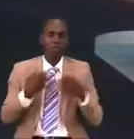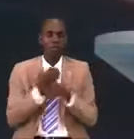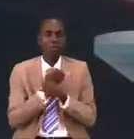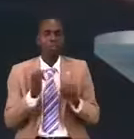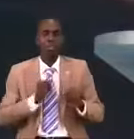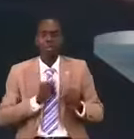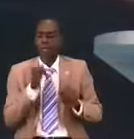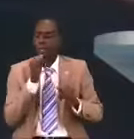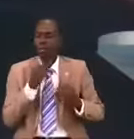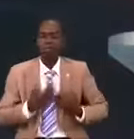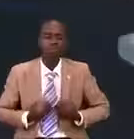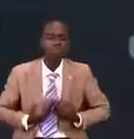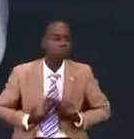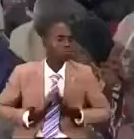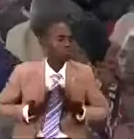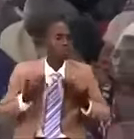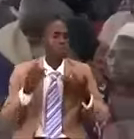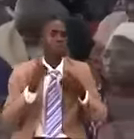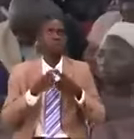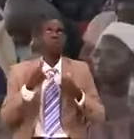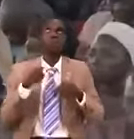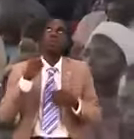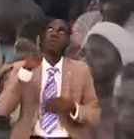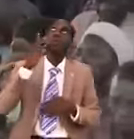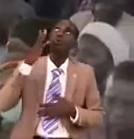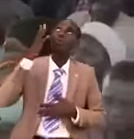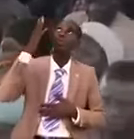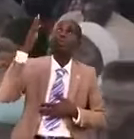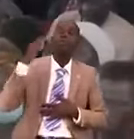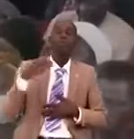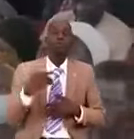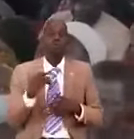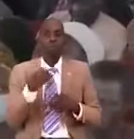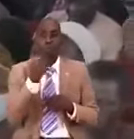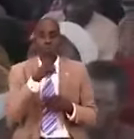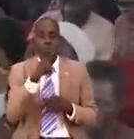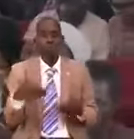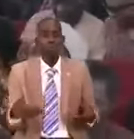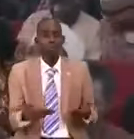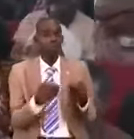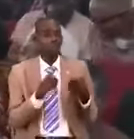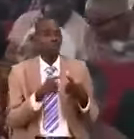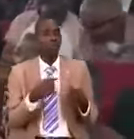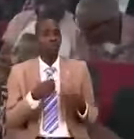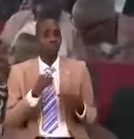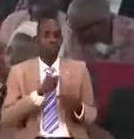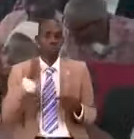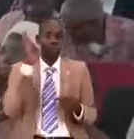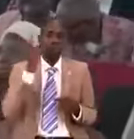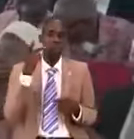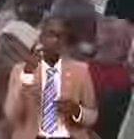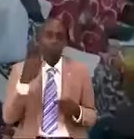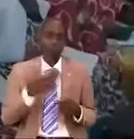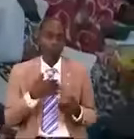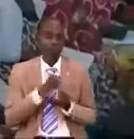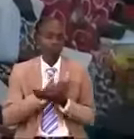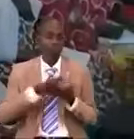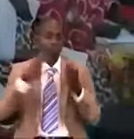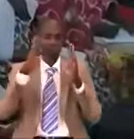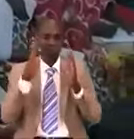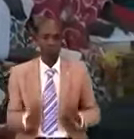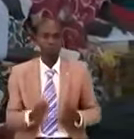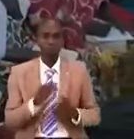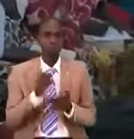m'as présenté je verrai mon sanctification que tu m'as présenté et il a purifié ma vie et avec